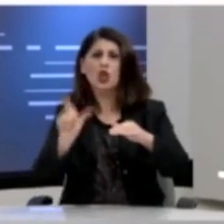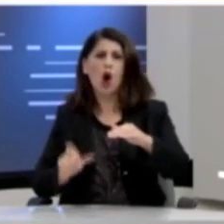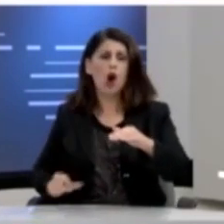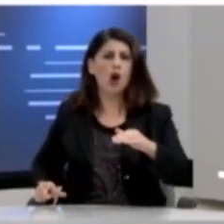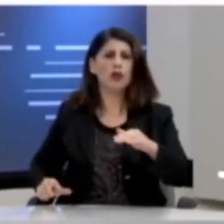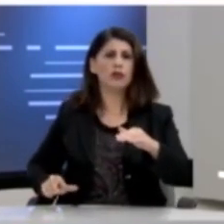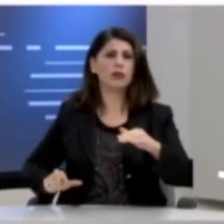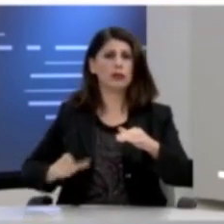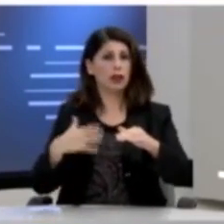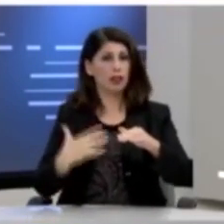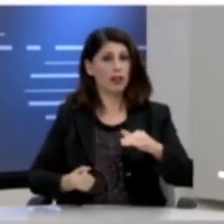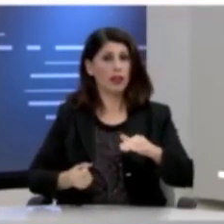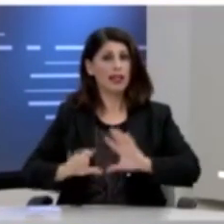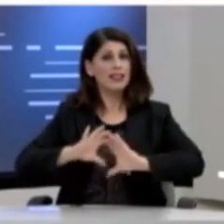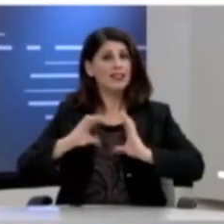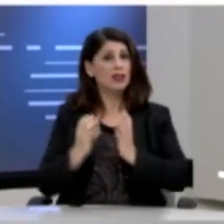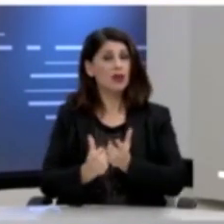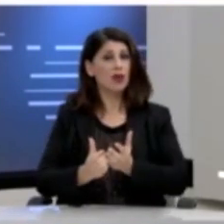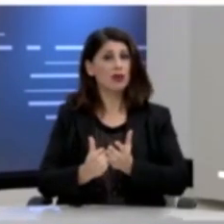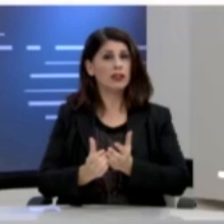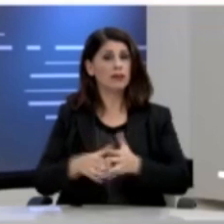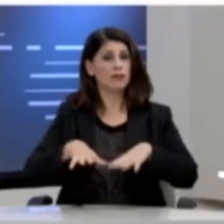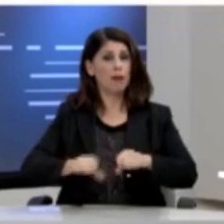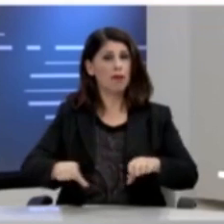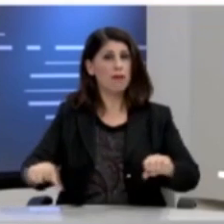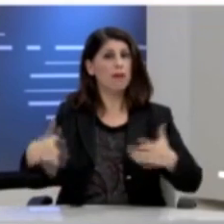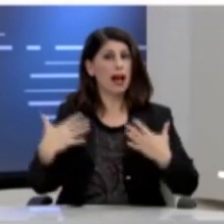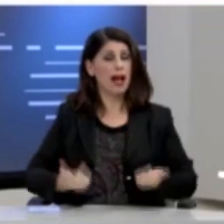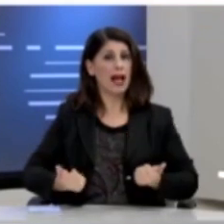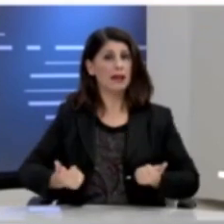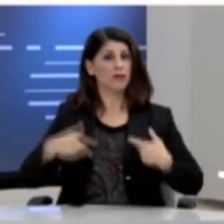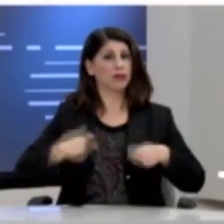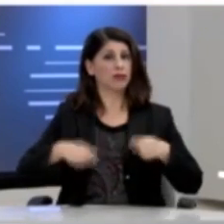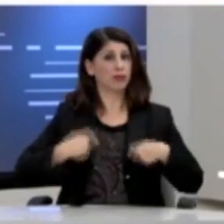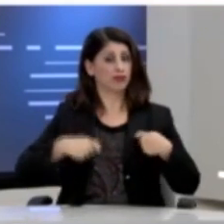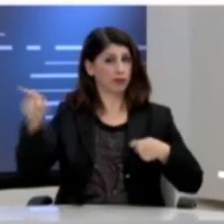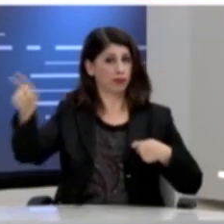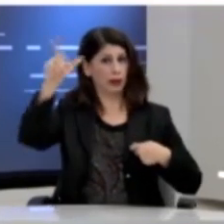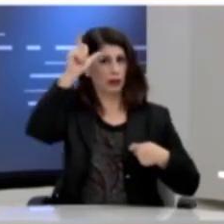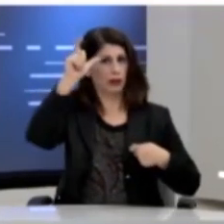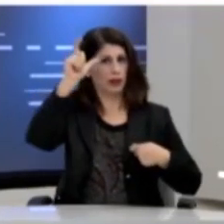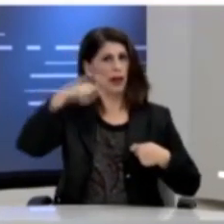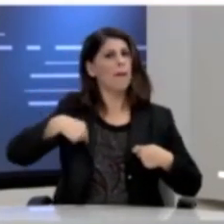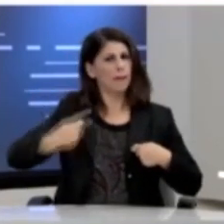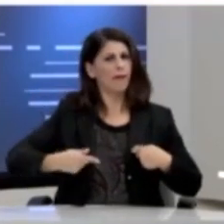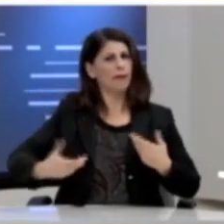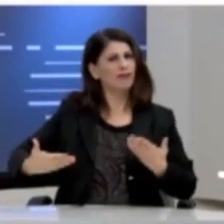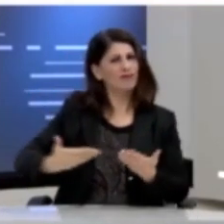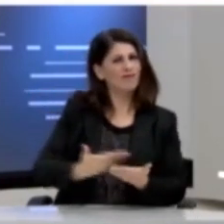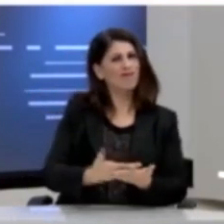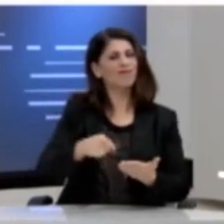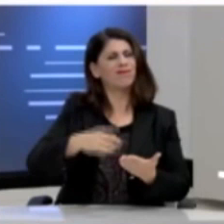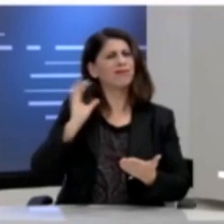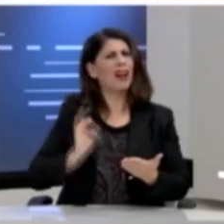συνολικά τις διεκδικήσεις της τουρκικής αστικής τάξης. Έκτοτε τα επαναφέρουν με κάθε ευκαιρία.